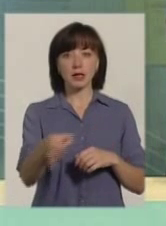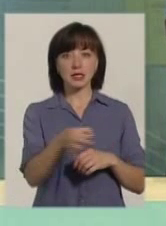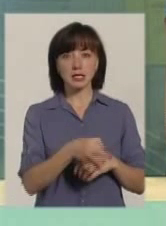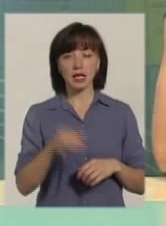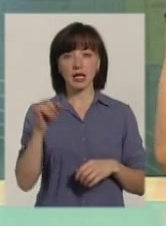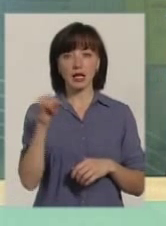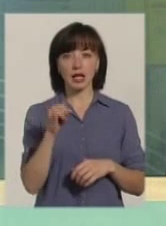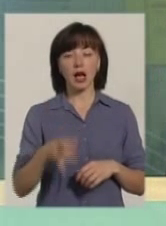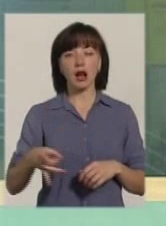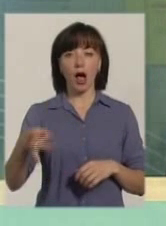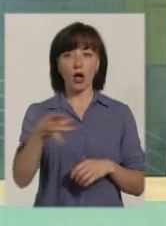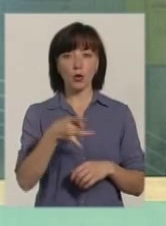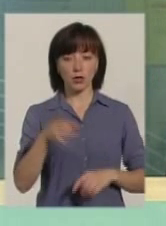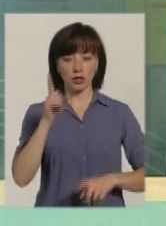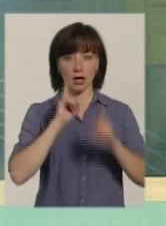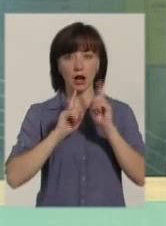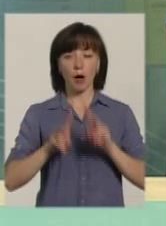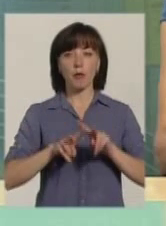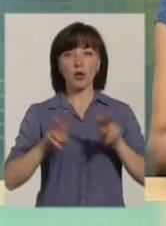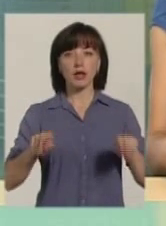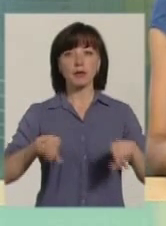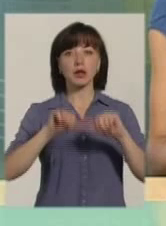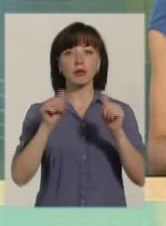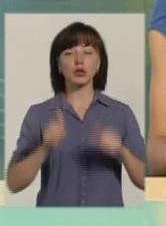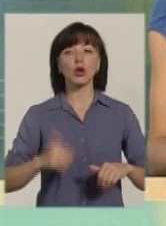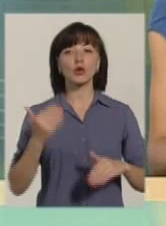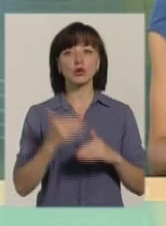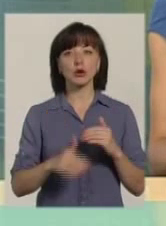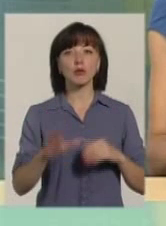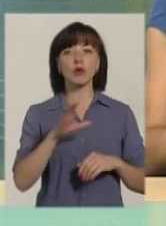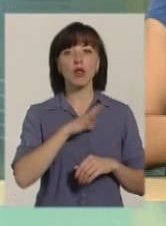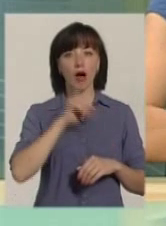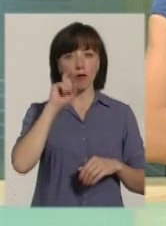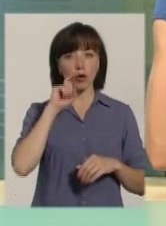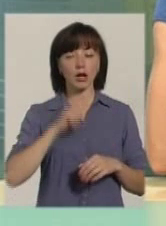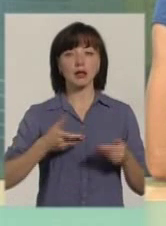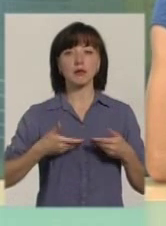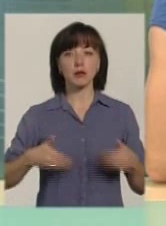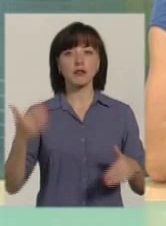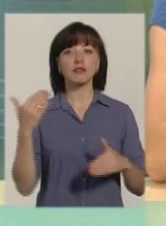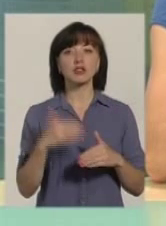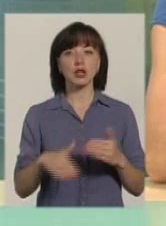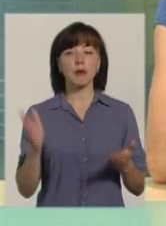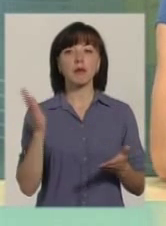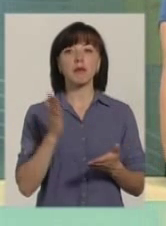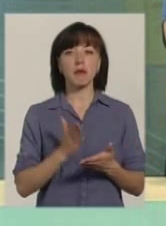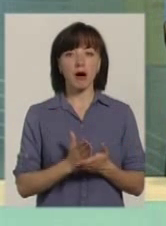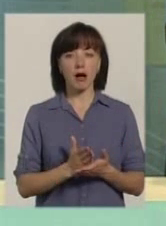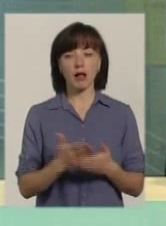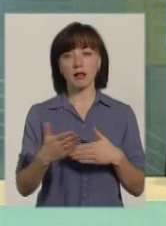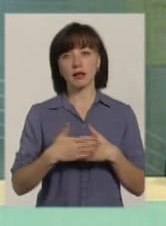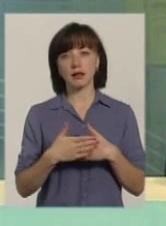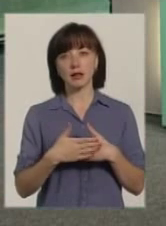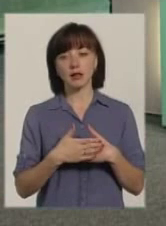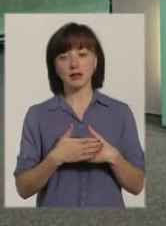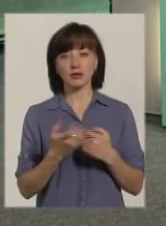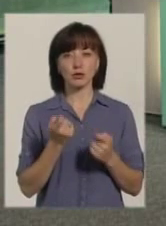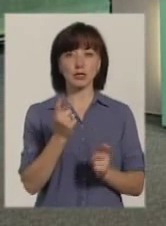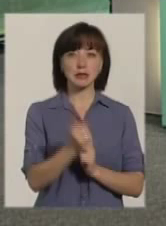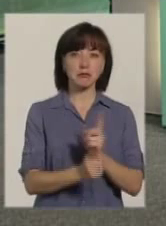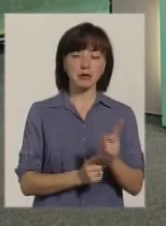районних радах. Власне, подібна модель уже була в Україні. Ми вже її мали десь в чомусь